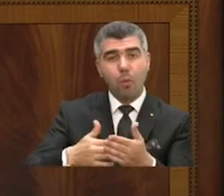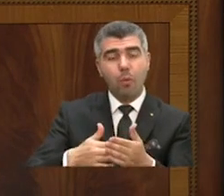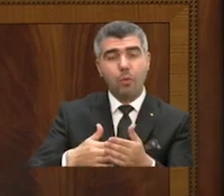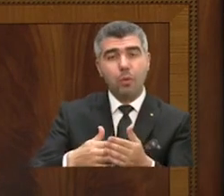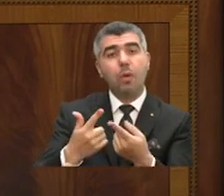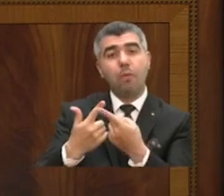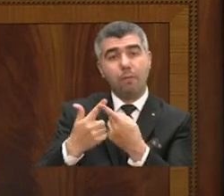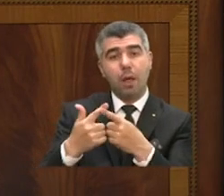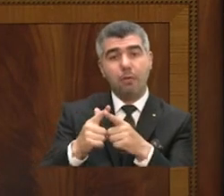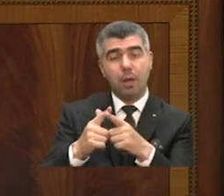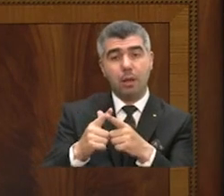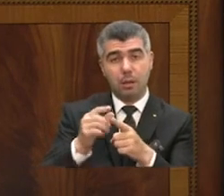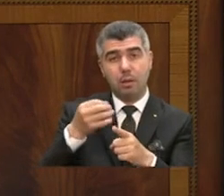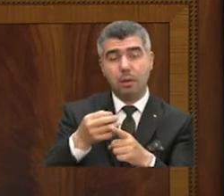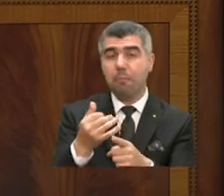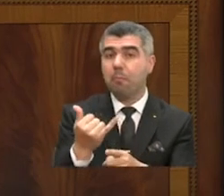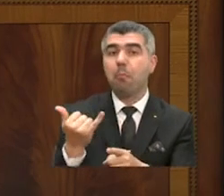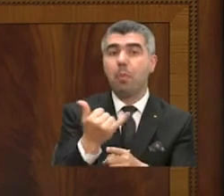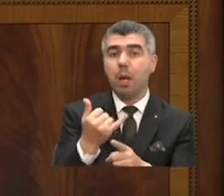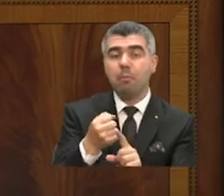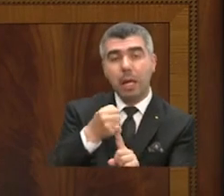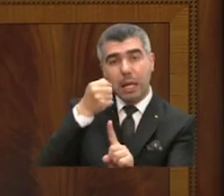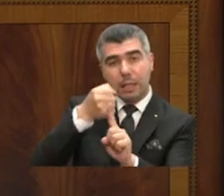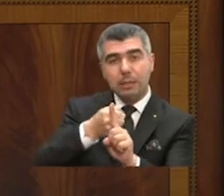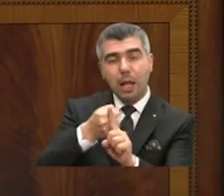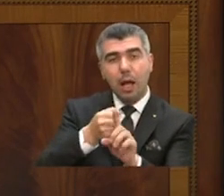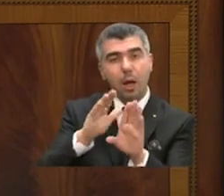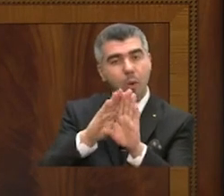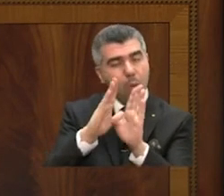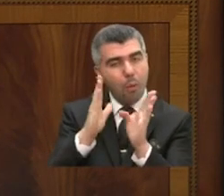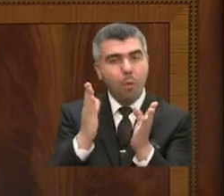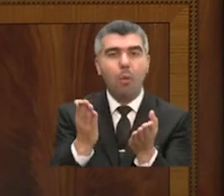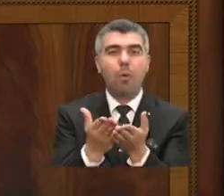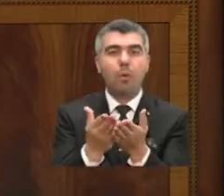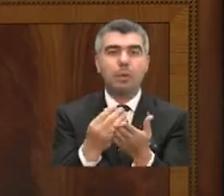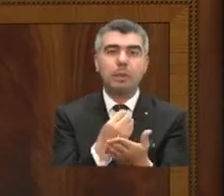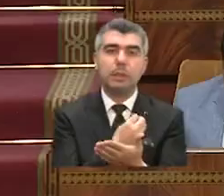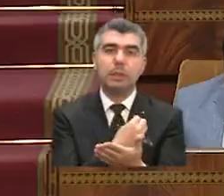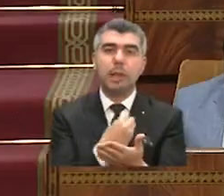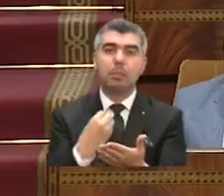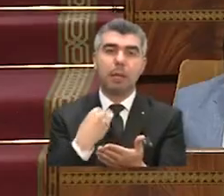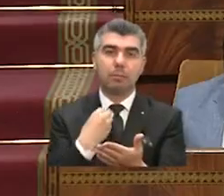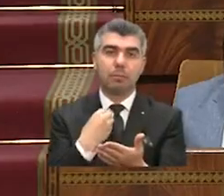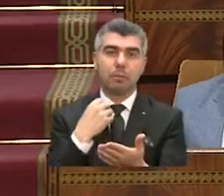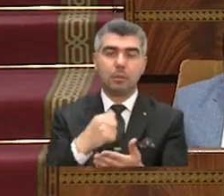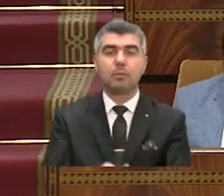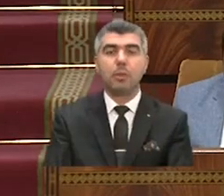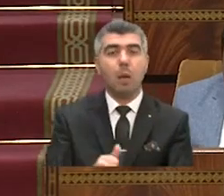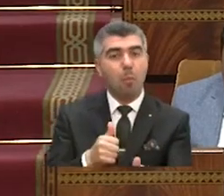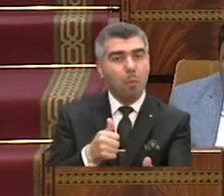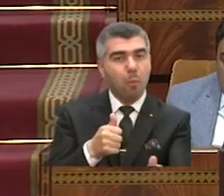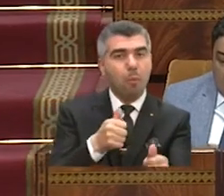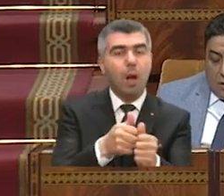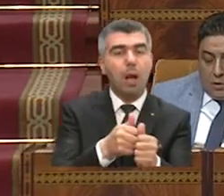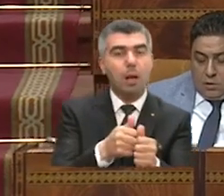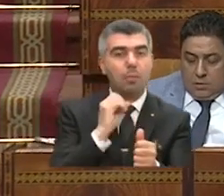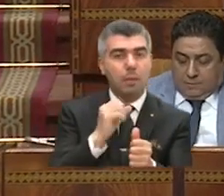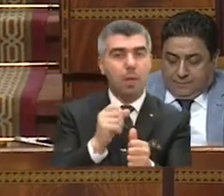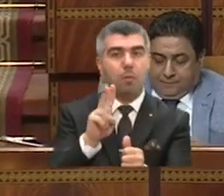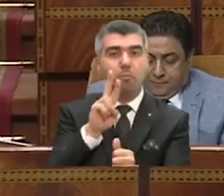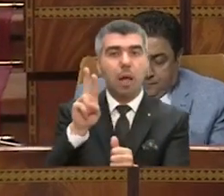من أي وقت مضى إصلاحاً شاملاً وعميقاً للمنظومة الصحية لمواكبة هذا البرش